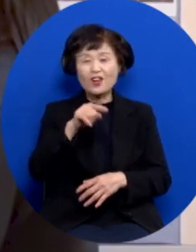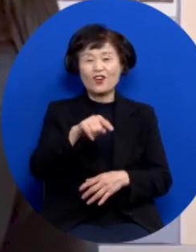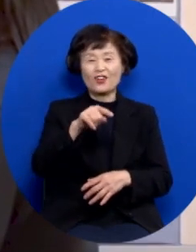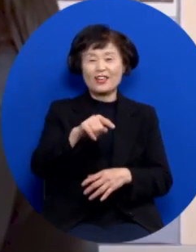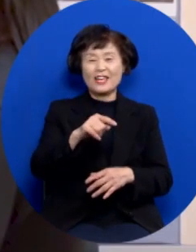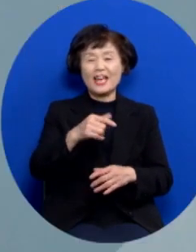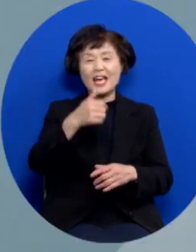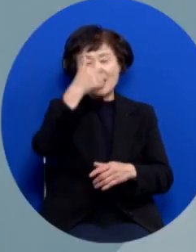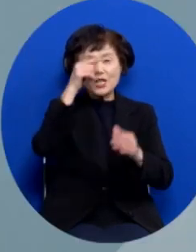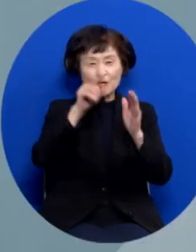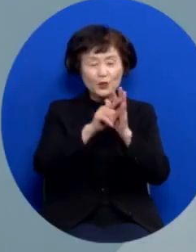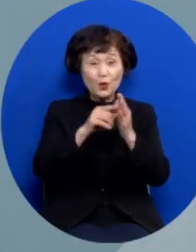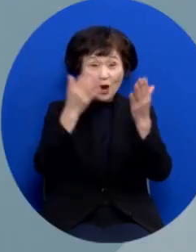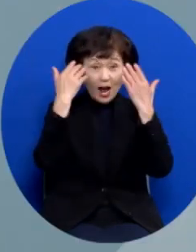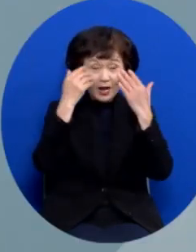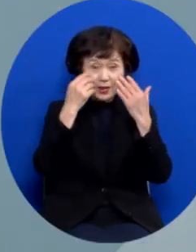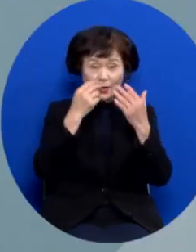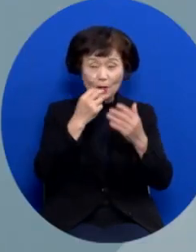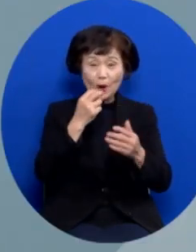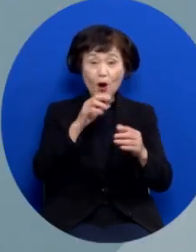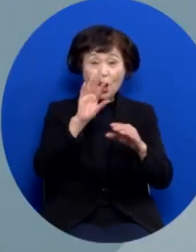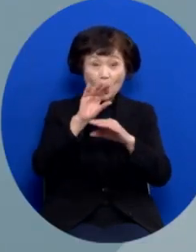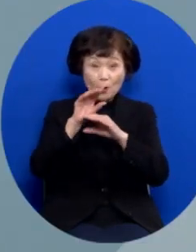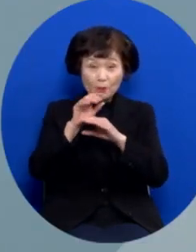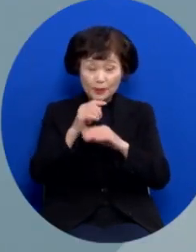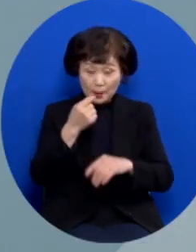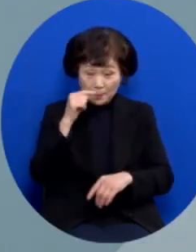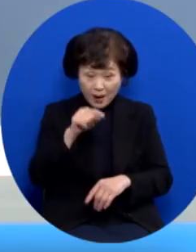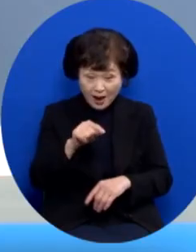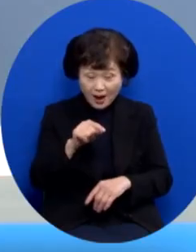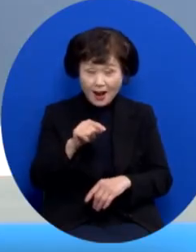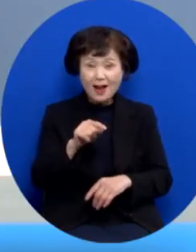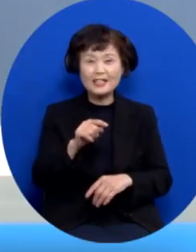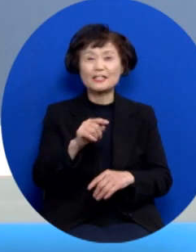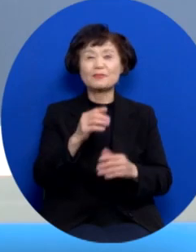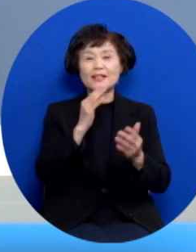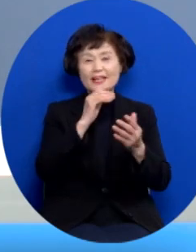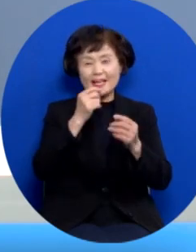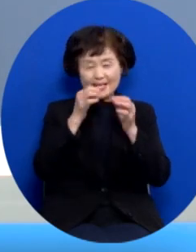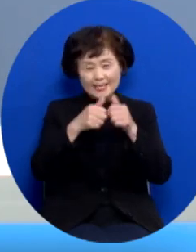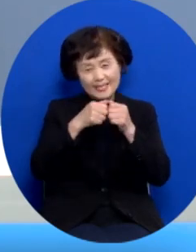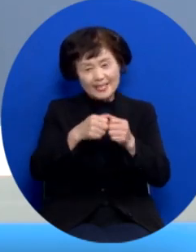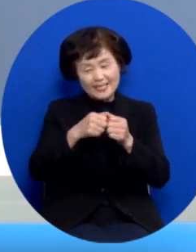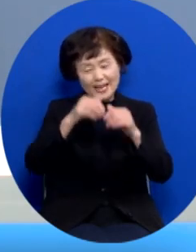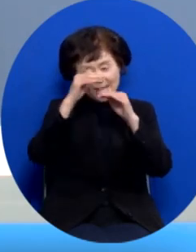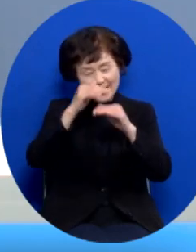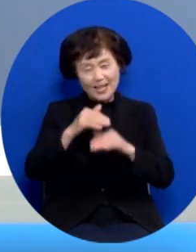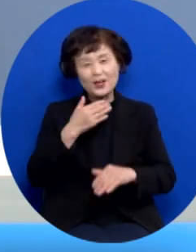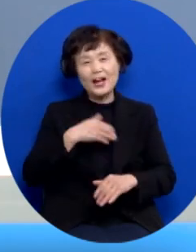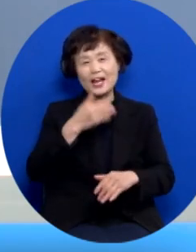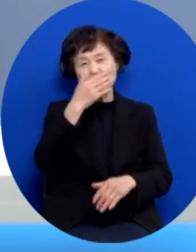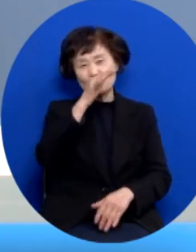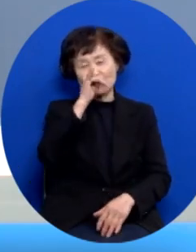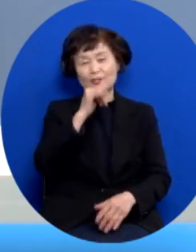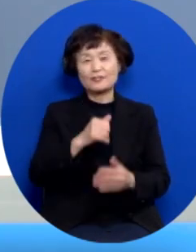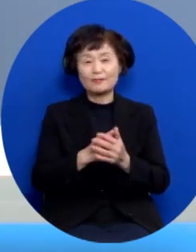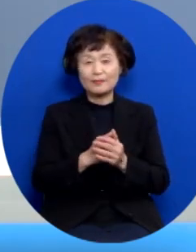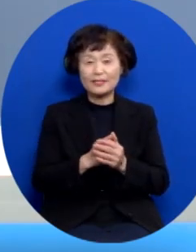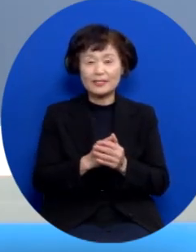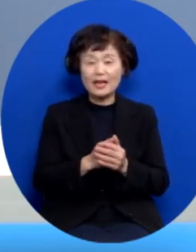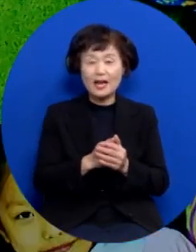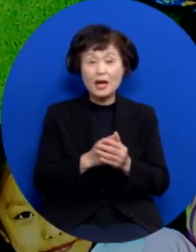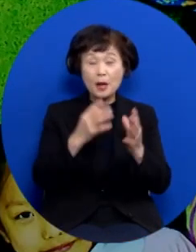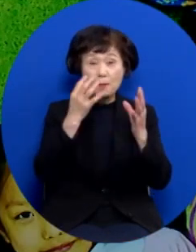하담 기독학교를 검색하시면 자세한 내용을 확인할 수 있겠습니다 학교 설립 후 2년이라는 시간이 지났고 그리고